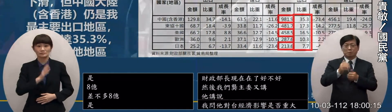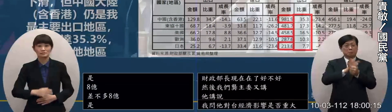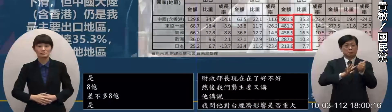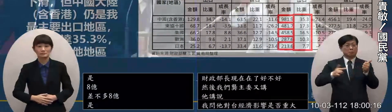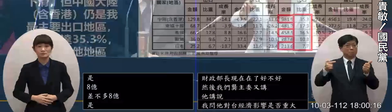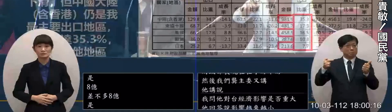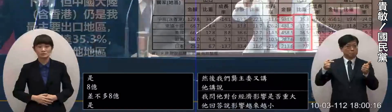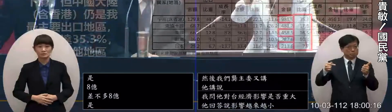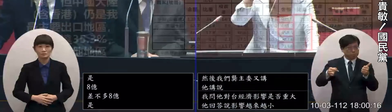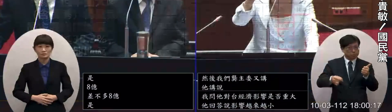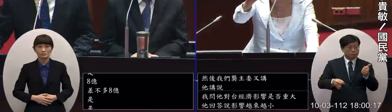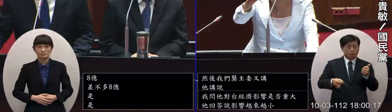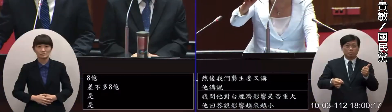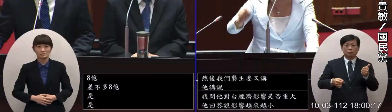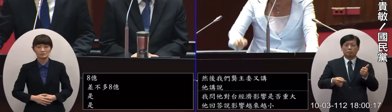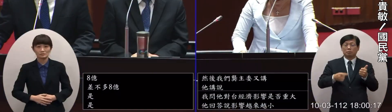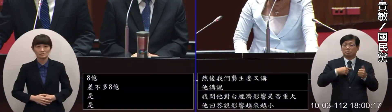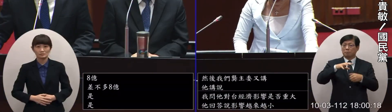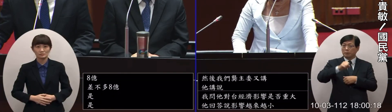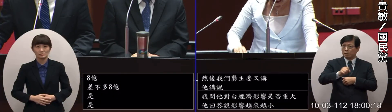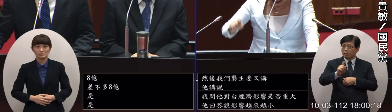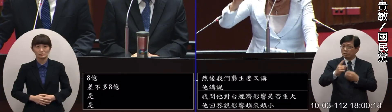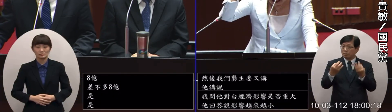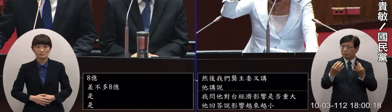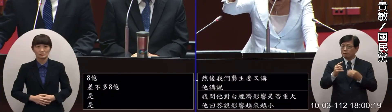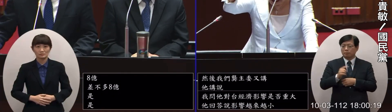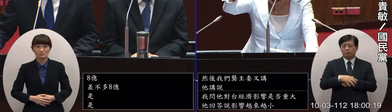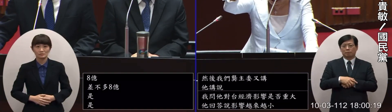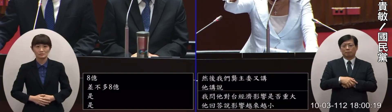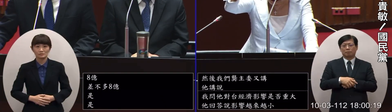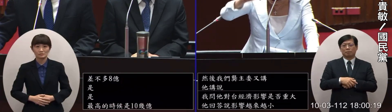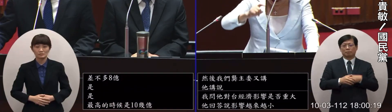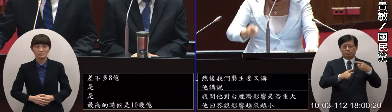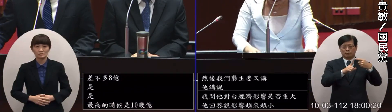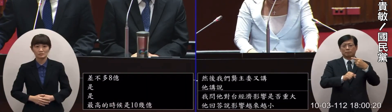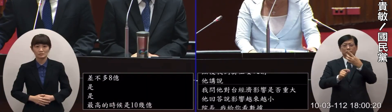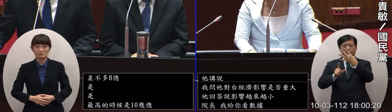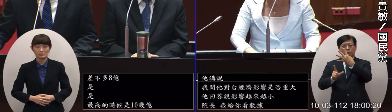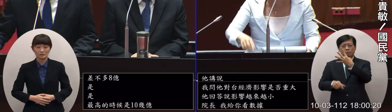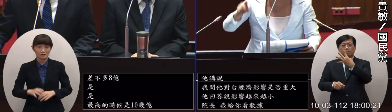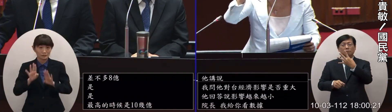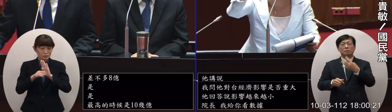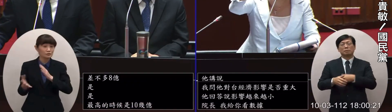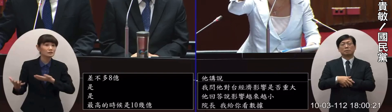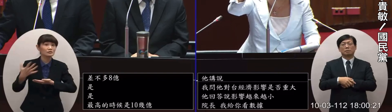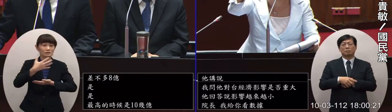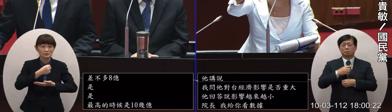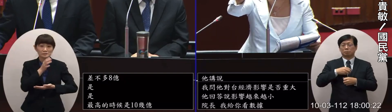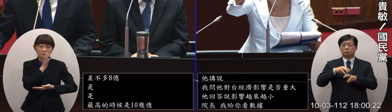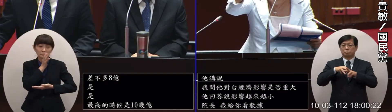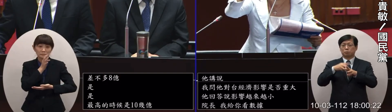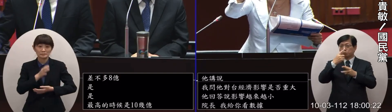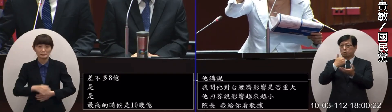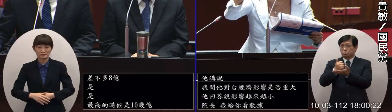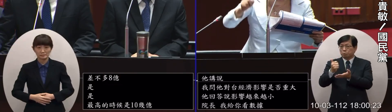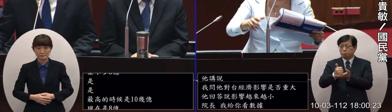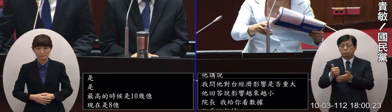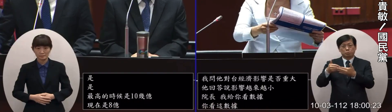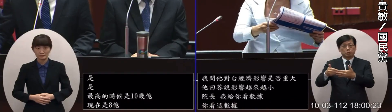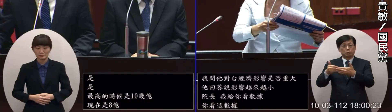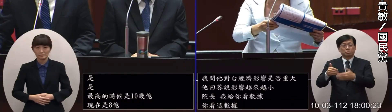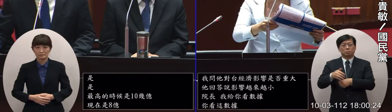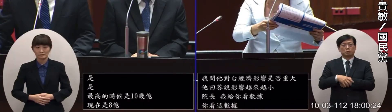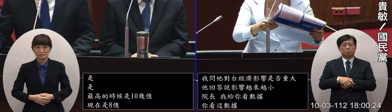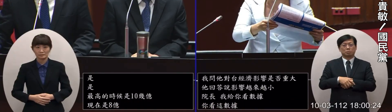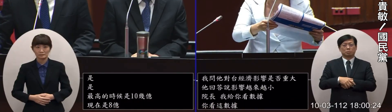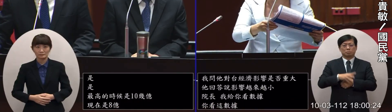响越来越小，他抓的是什么数据？一月到四月的部分呢，我们出口中国大陆